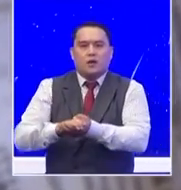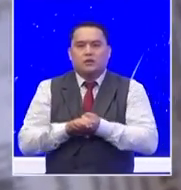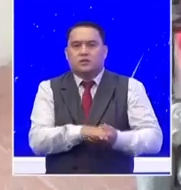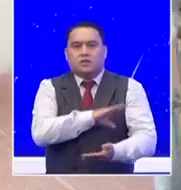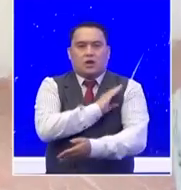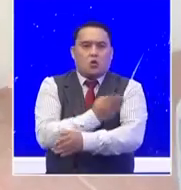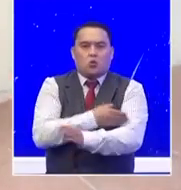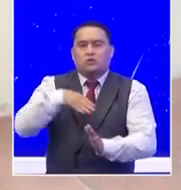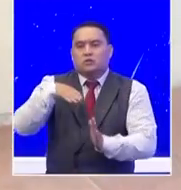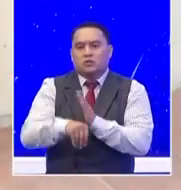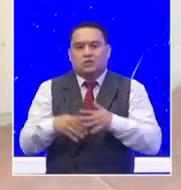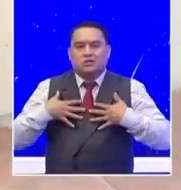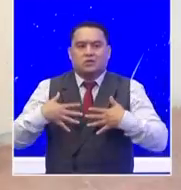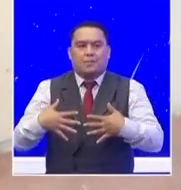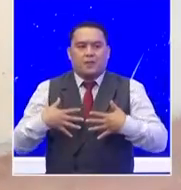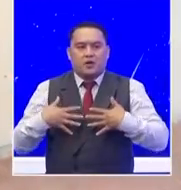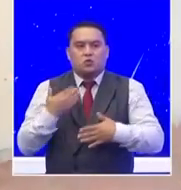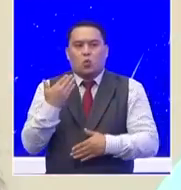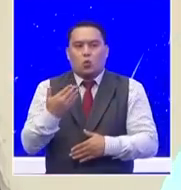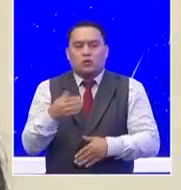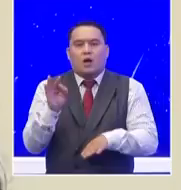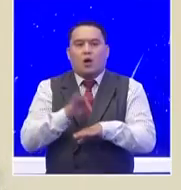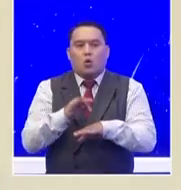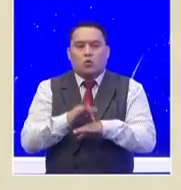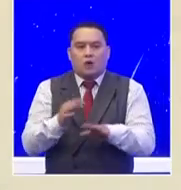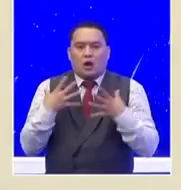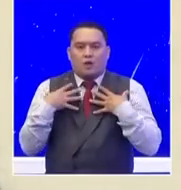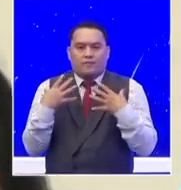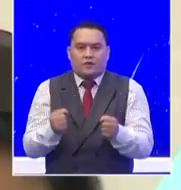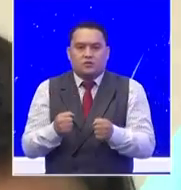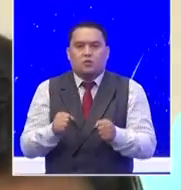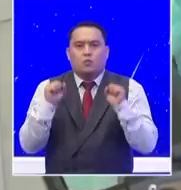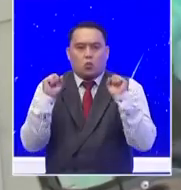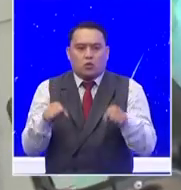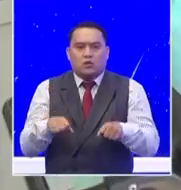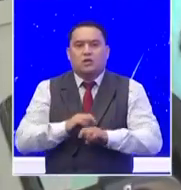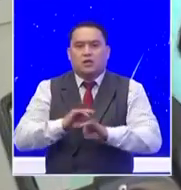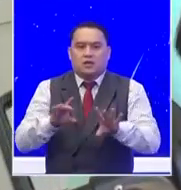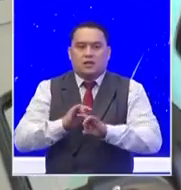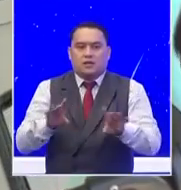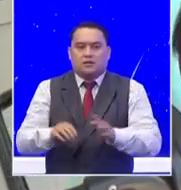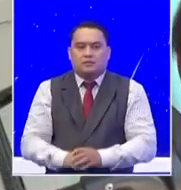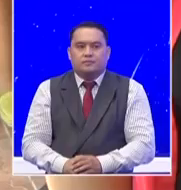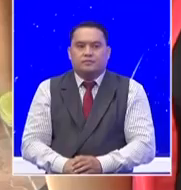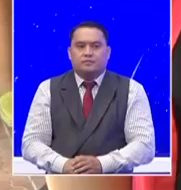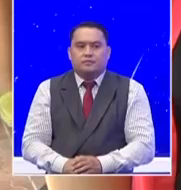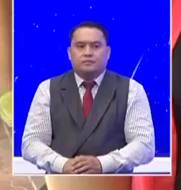керек дейді. Ол жасанды тыныс алу аппараттары арқылы науқастарды аман алып қалуға болатынын айтады.